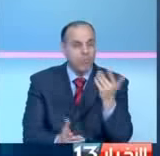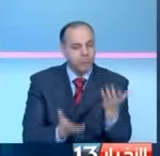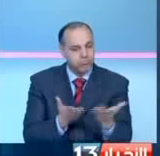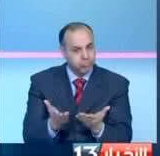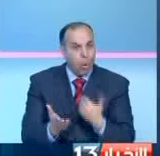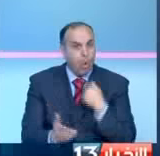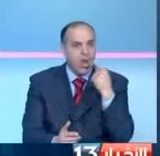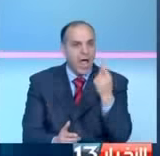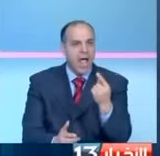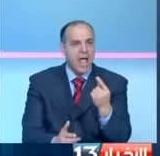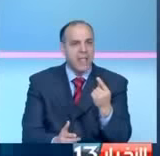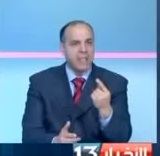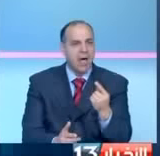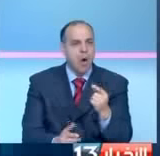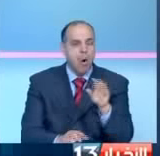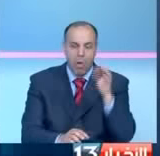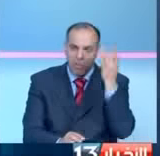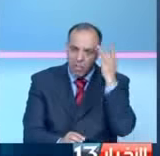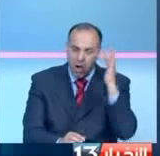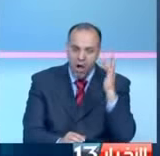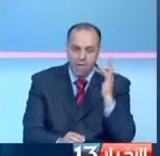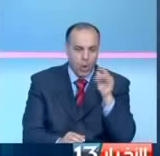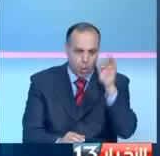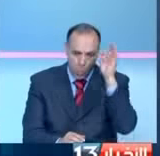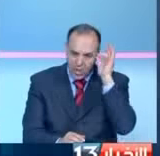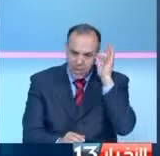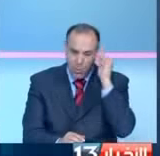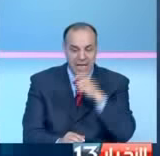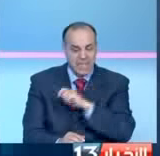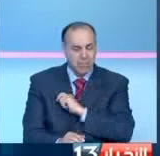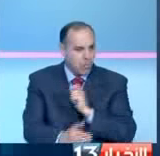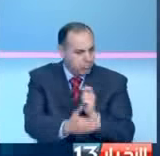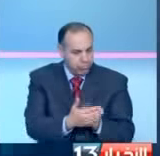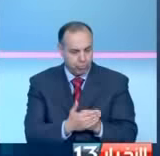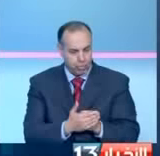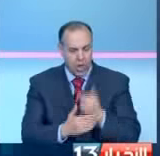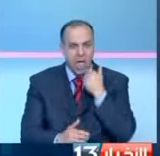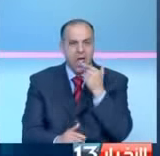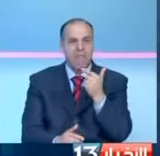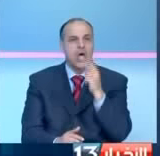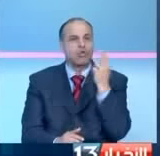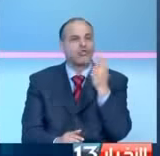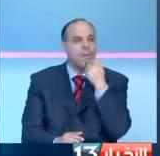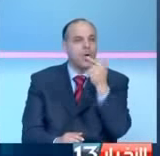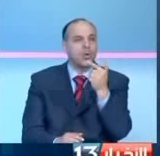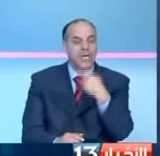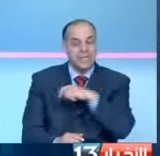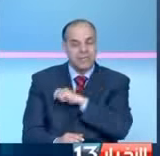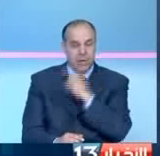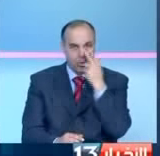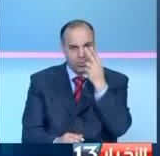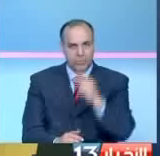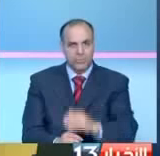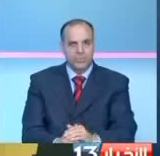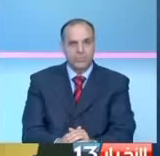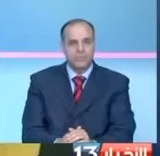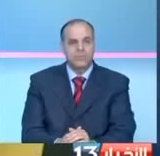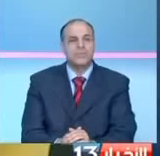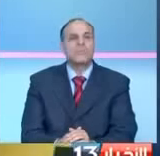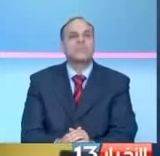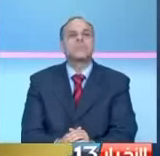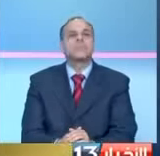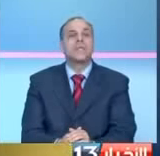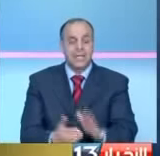استحسانا كبيرا من النخبة المثقفة سواء التونسية أو الإسبانية، سيدرس في الجامعات الإسبانية.